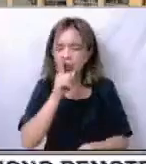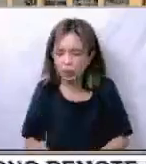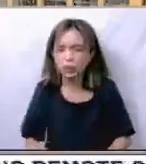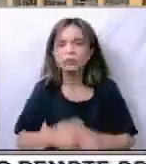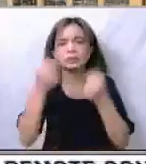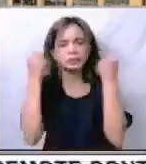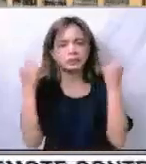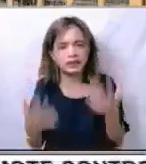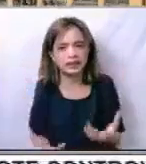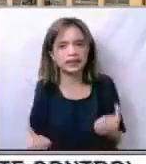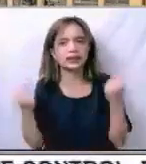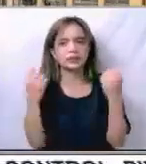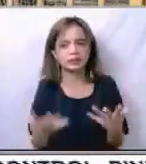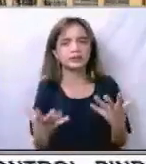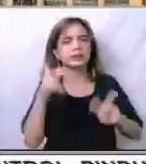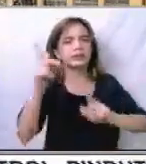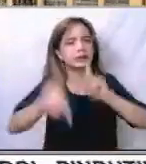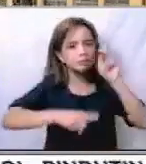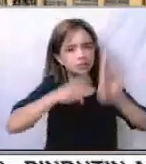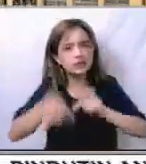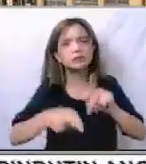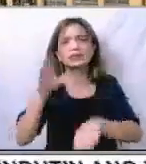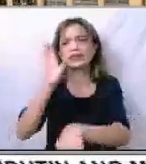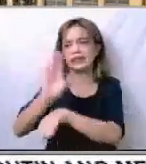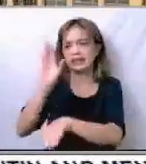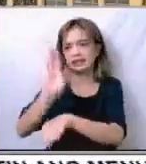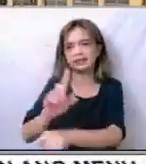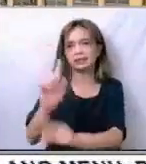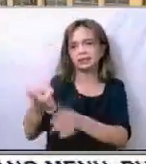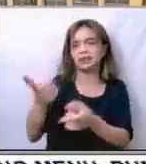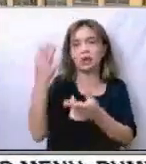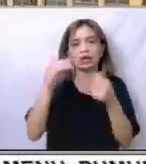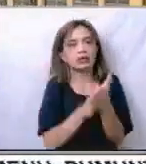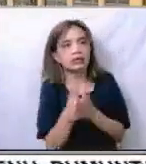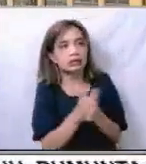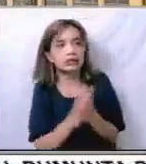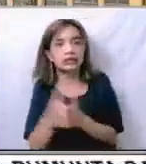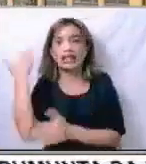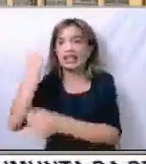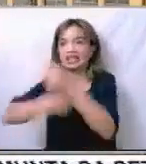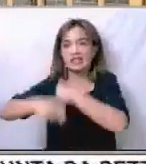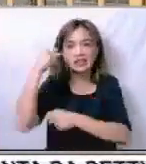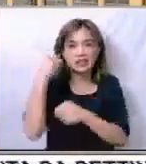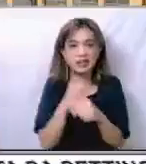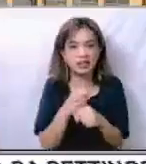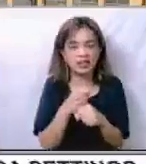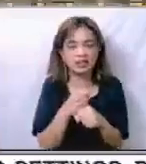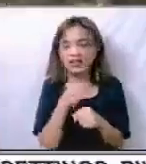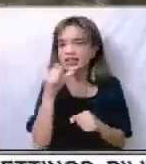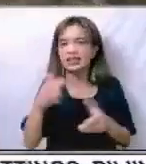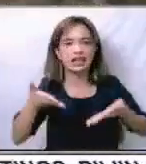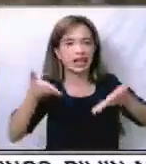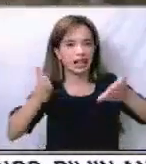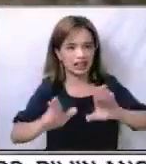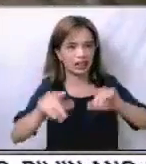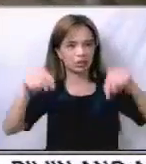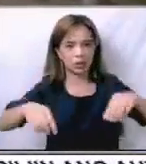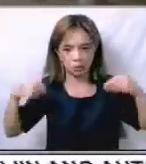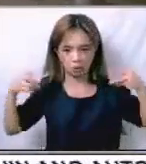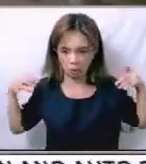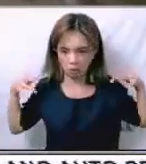ngayon na tao na nagsimba kasi nga nasabik sila dahil last year hindi naman pinapayagan itong maramihan